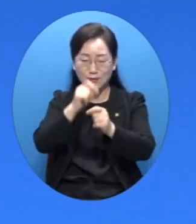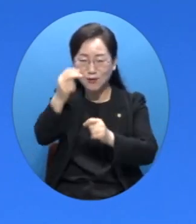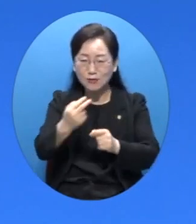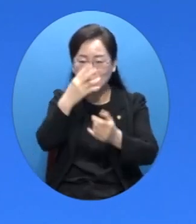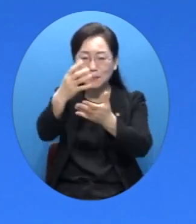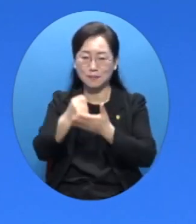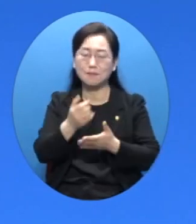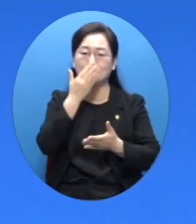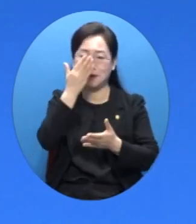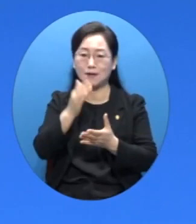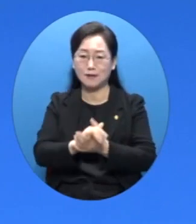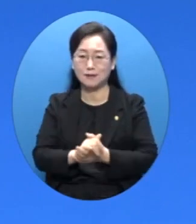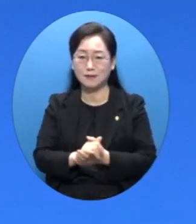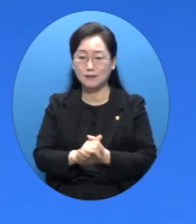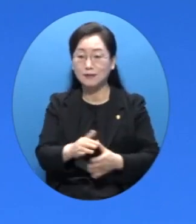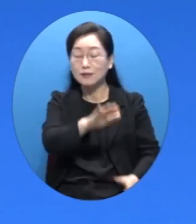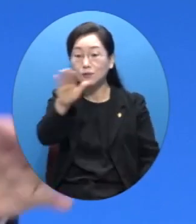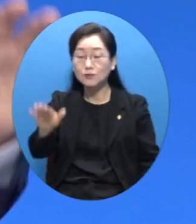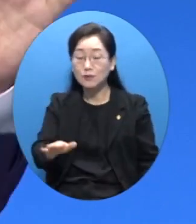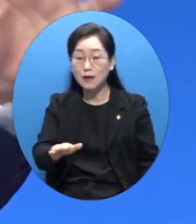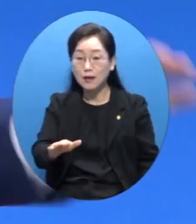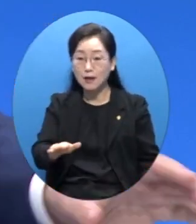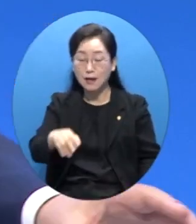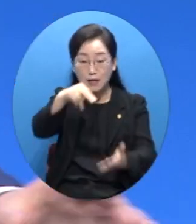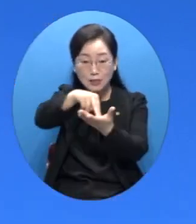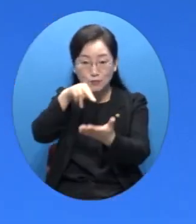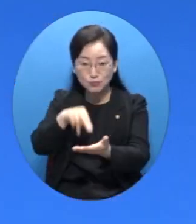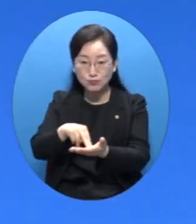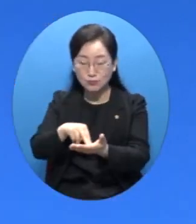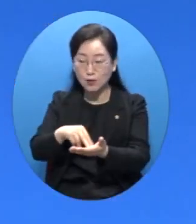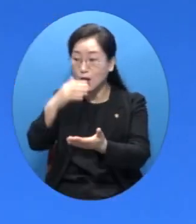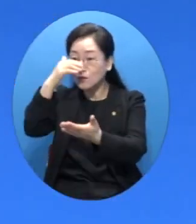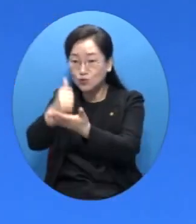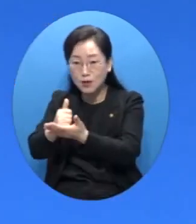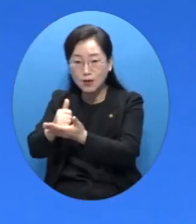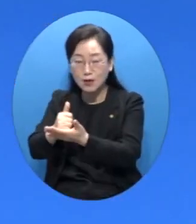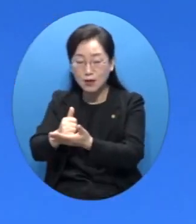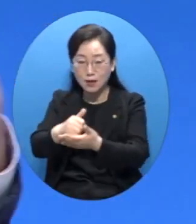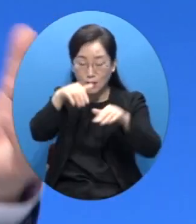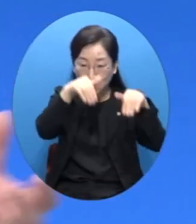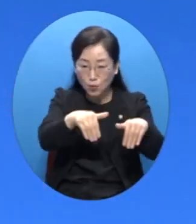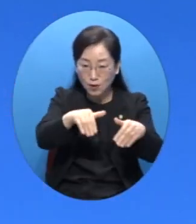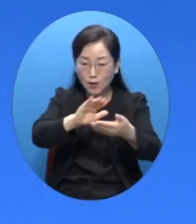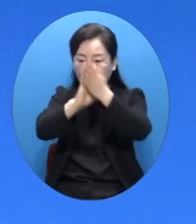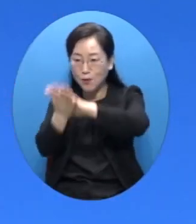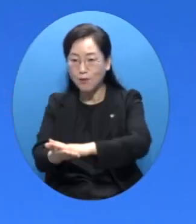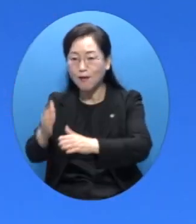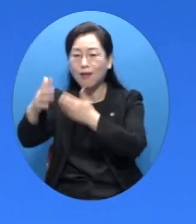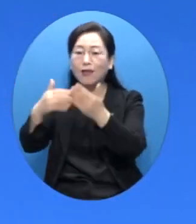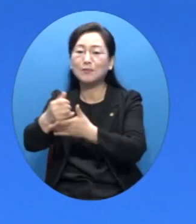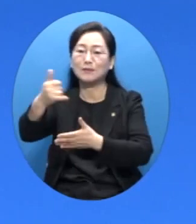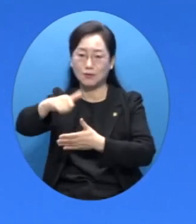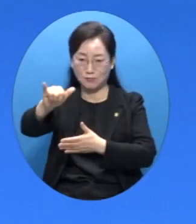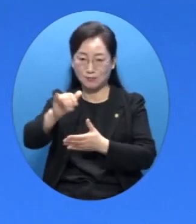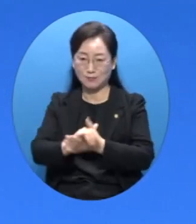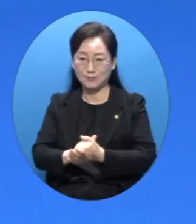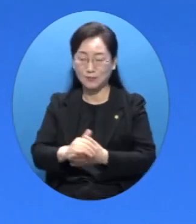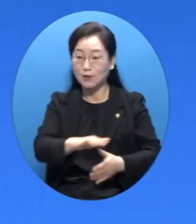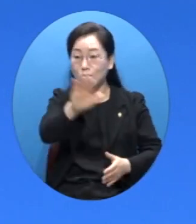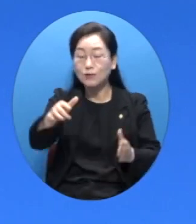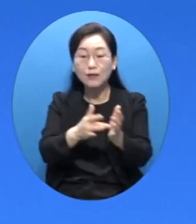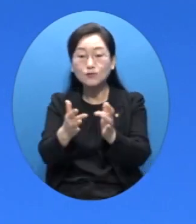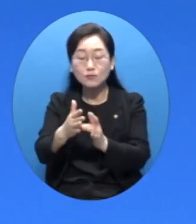되는 것입니다. 우리의 신분이 죄의 노예에서 하나님의 자녀로 바뀌게 되는 것입니다.